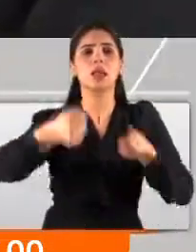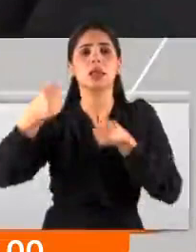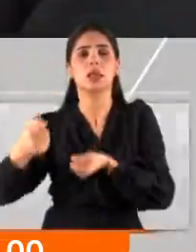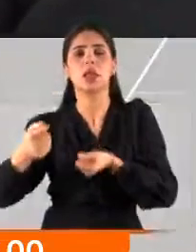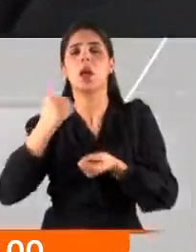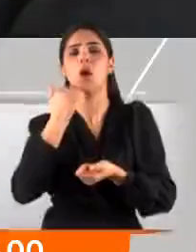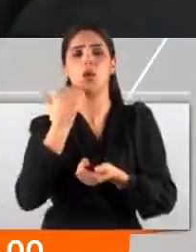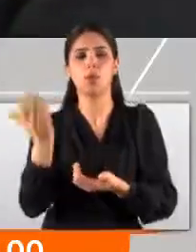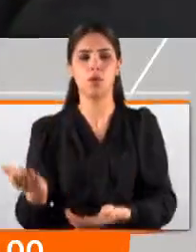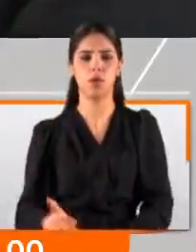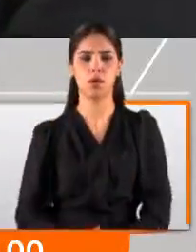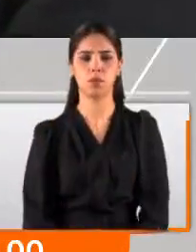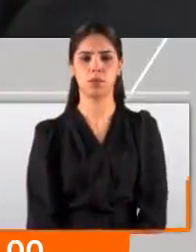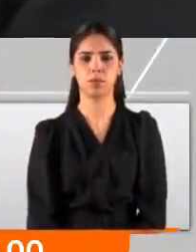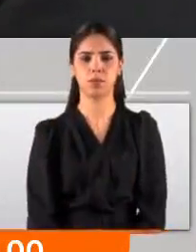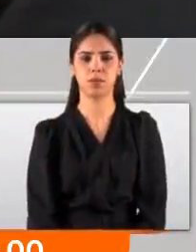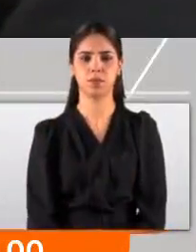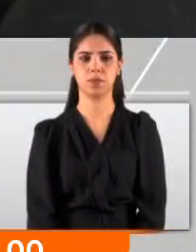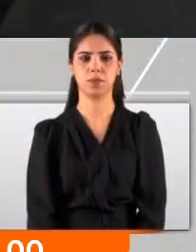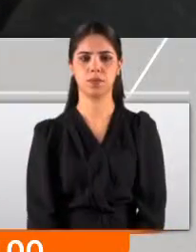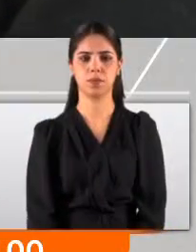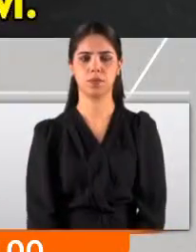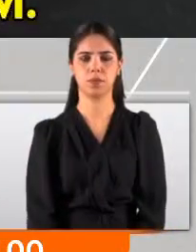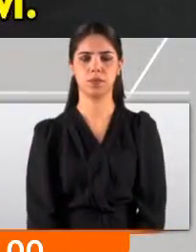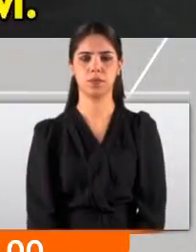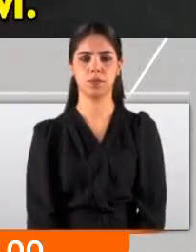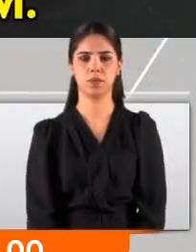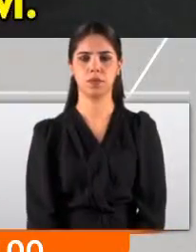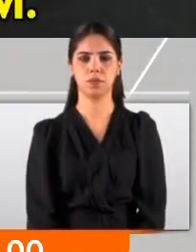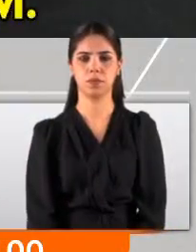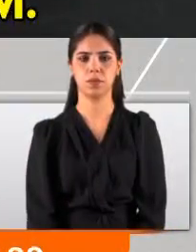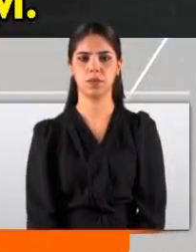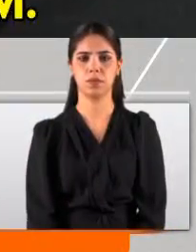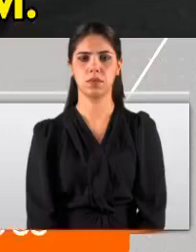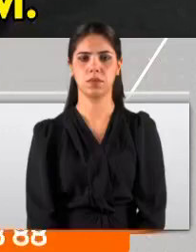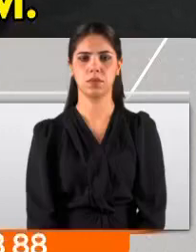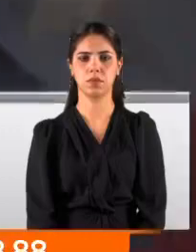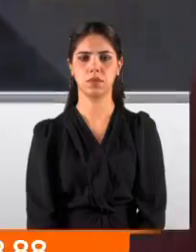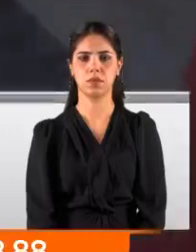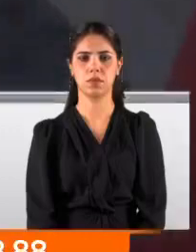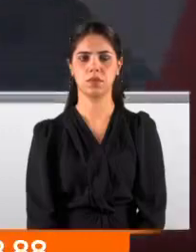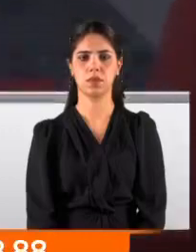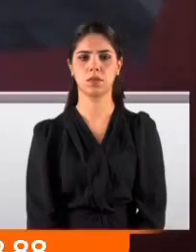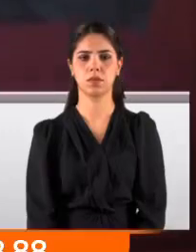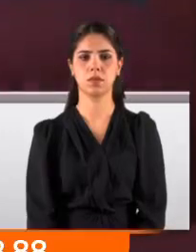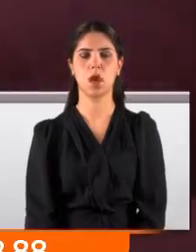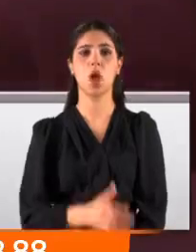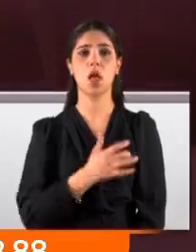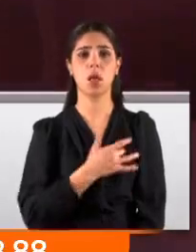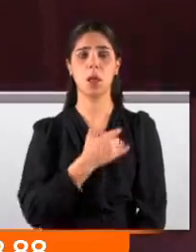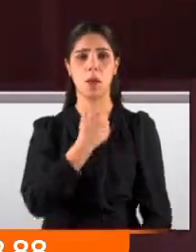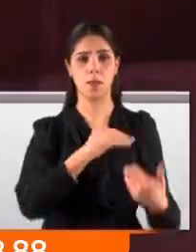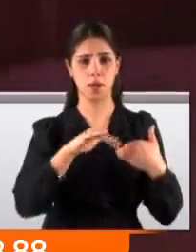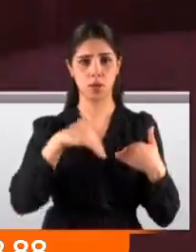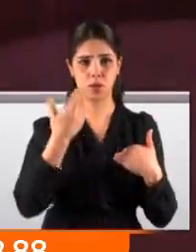Gece uyumama, kendimi de dik tutamıyorum. Eğilerek geziyorum. Fazla yemek yediğimde rahatsızlıklar yaşıyorum. Üstelik göğüs estetiği sonrası